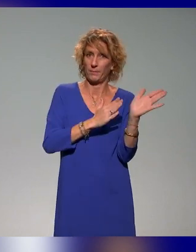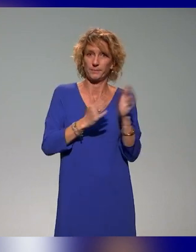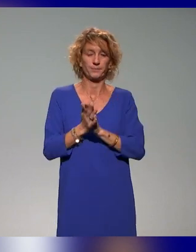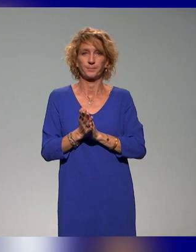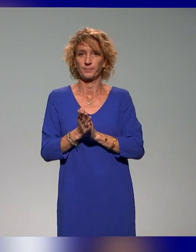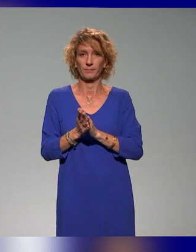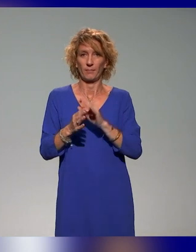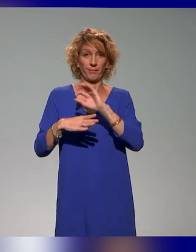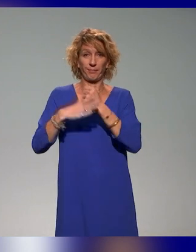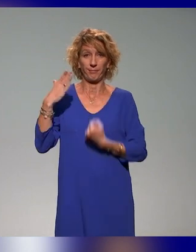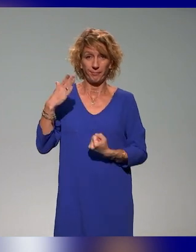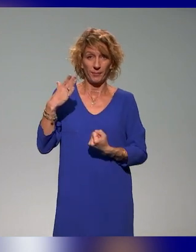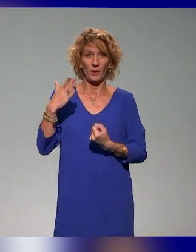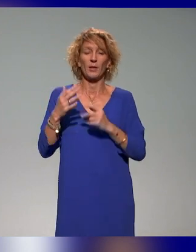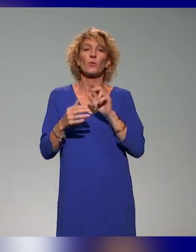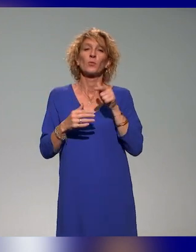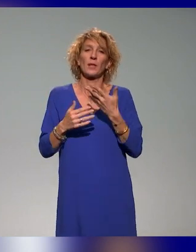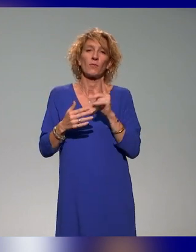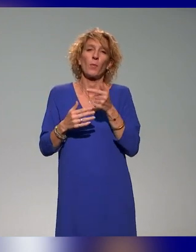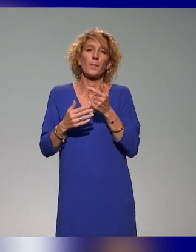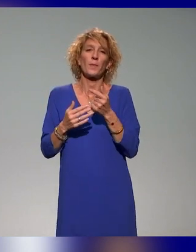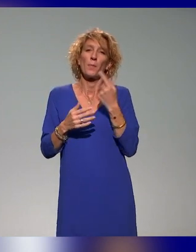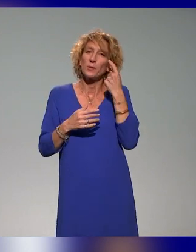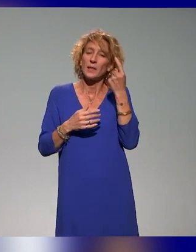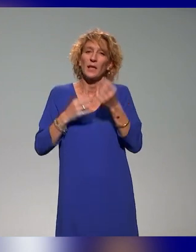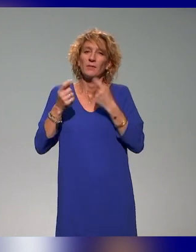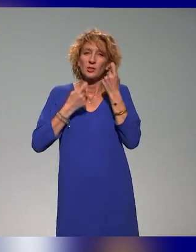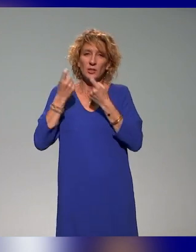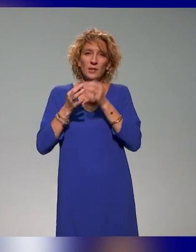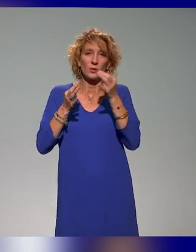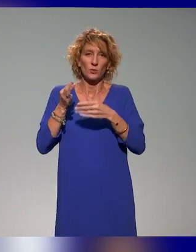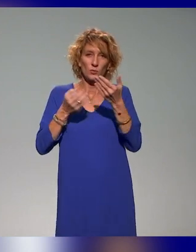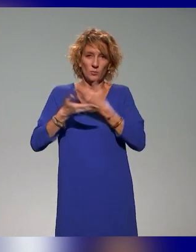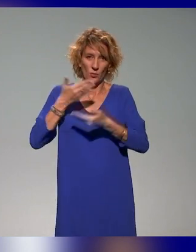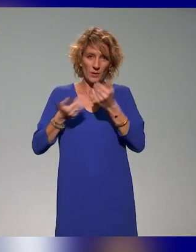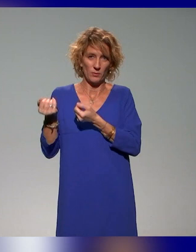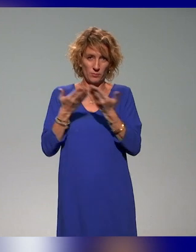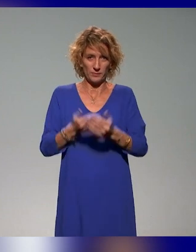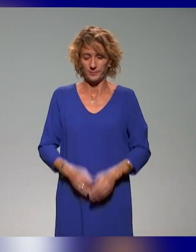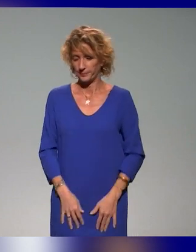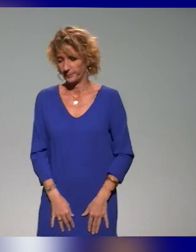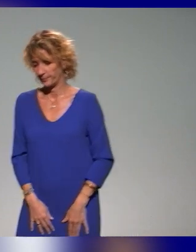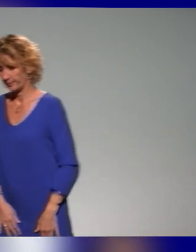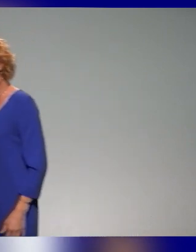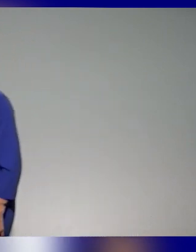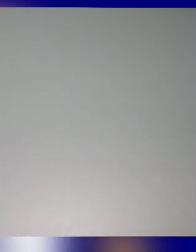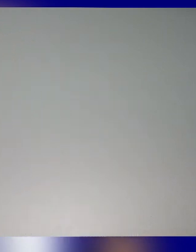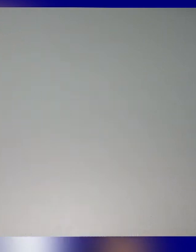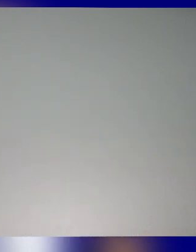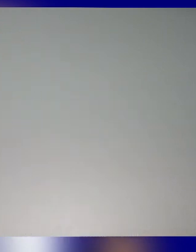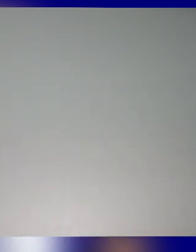Voilà, donc proposer des alternatives autant que faire se peut. Et on a constaté